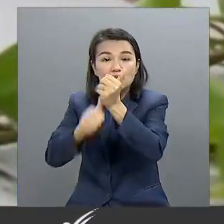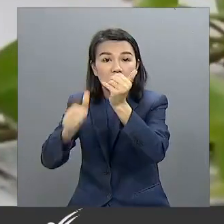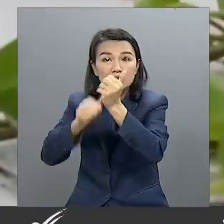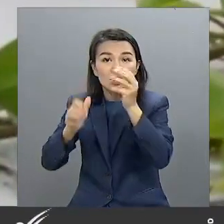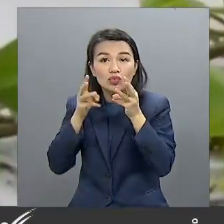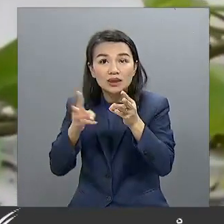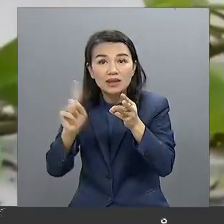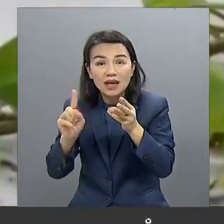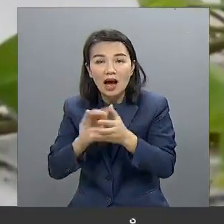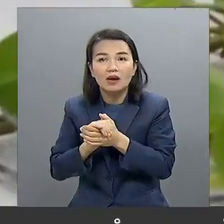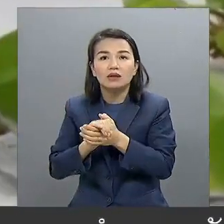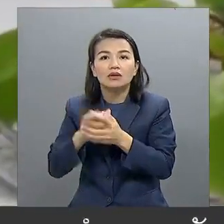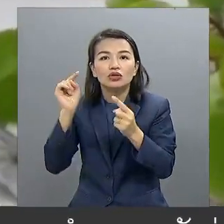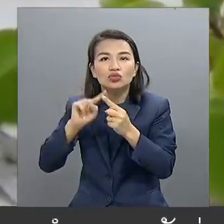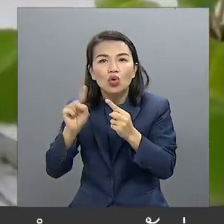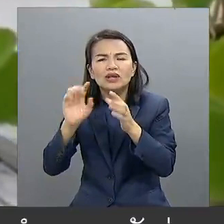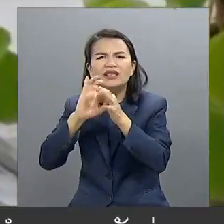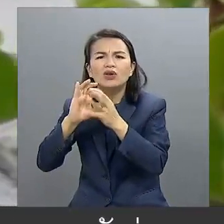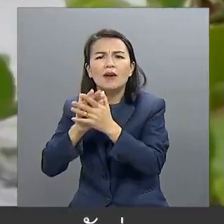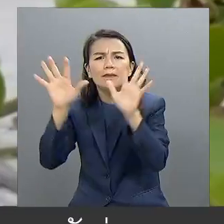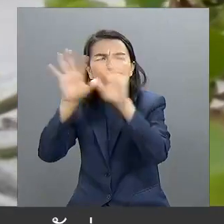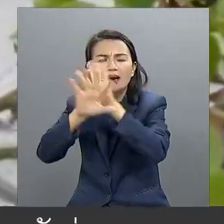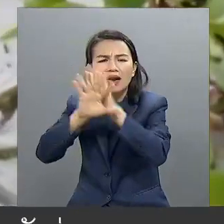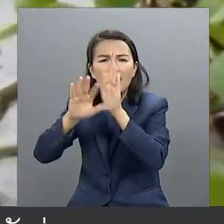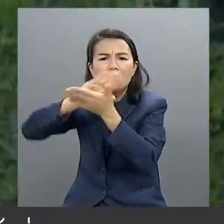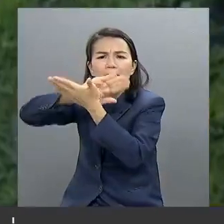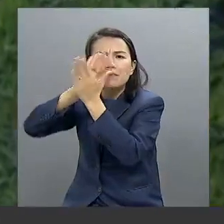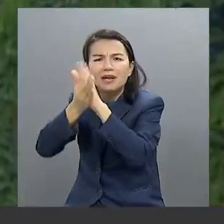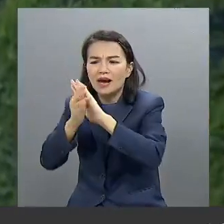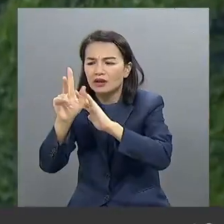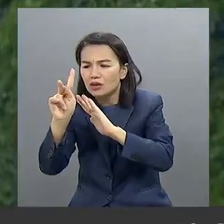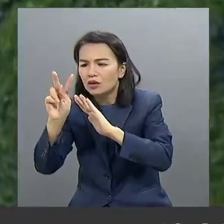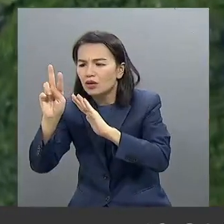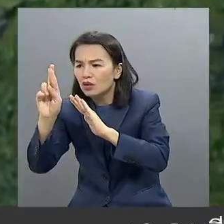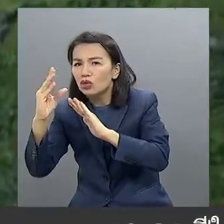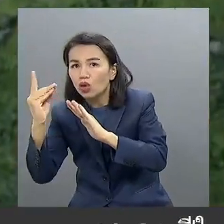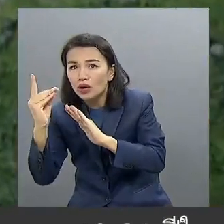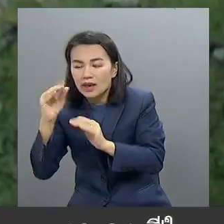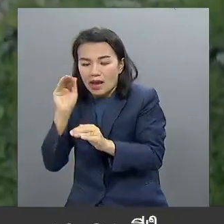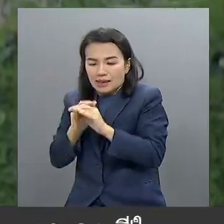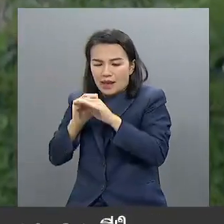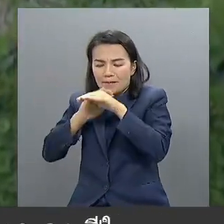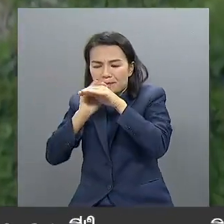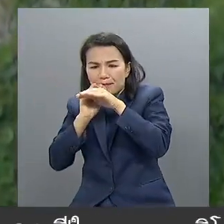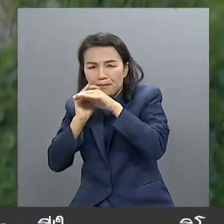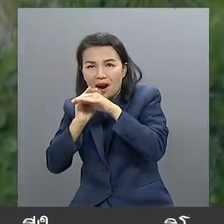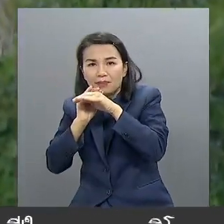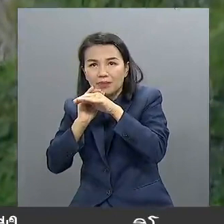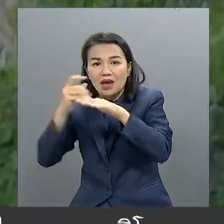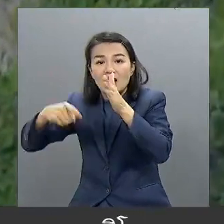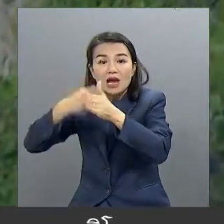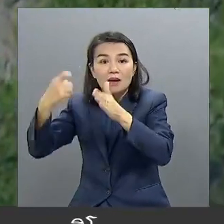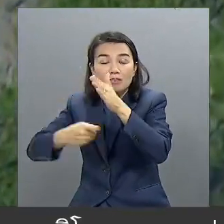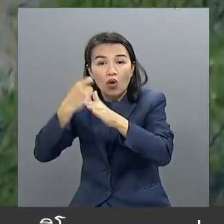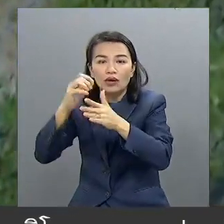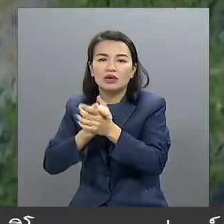เตagen ของเสียจักแมโเนีย Cast.้กลายเป็นกลดดุริก Head้วก็เก็บไ้ในเนอเยื้ออันนี้คือสาเหตีไมเ้อปไ่นั้ไม่